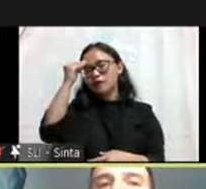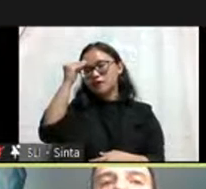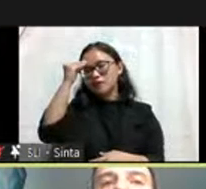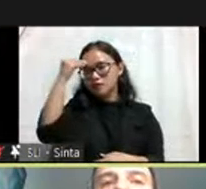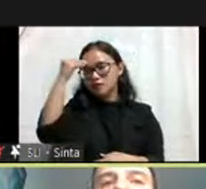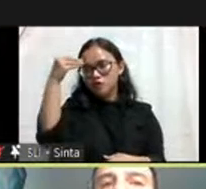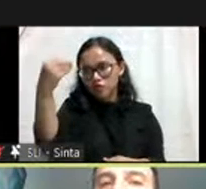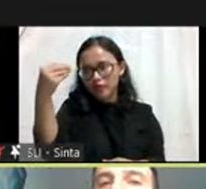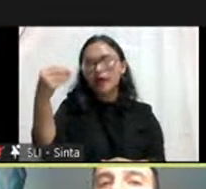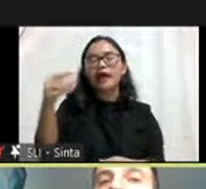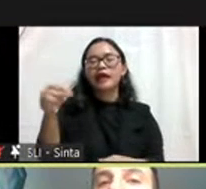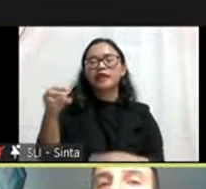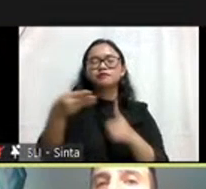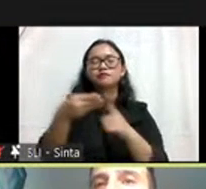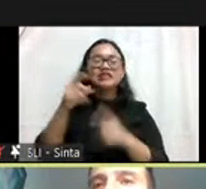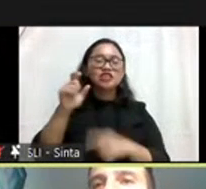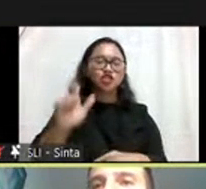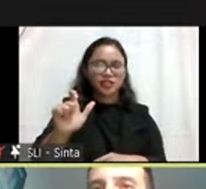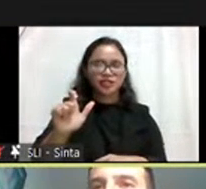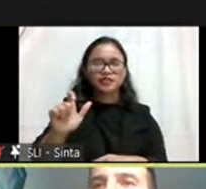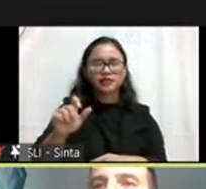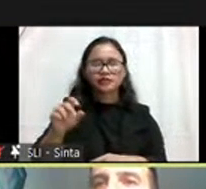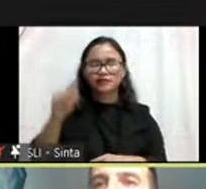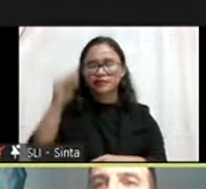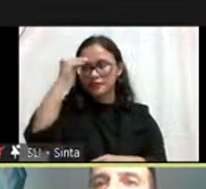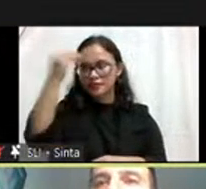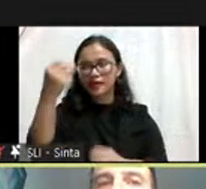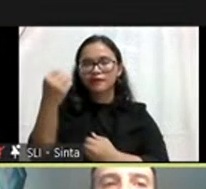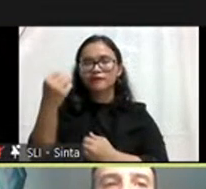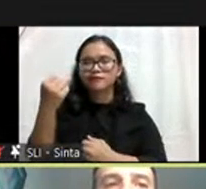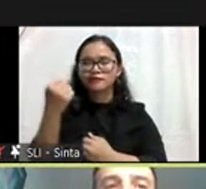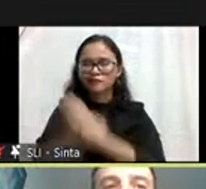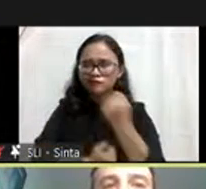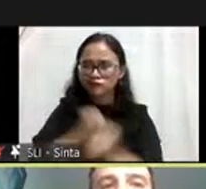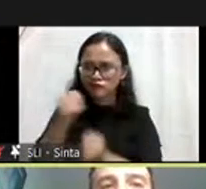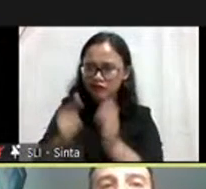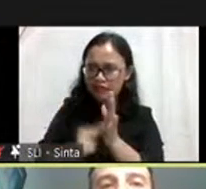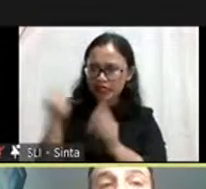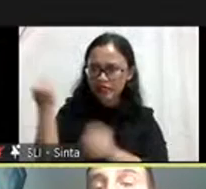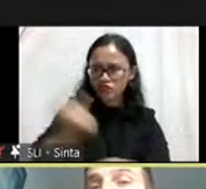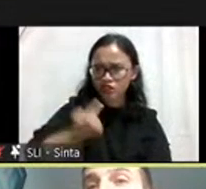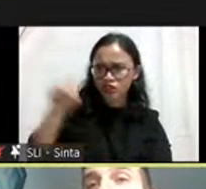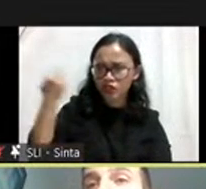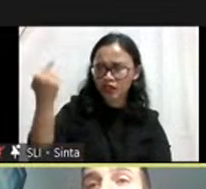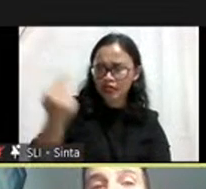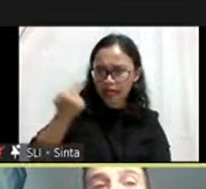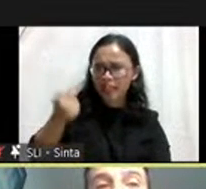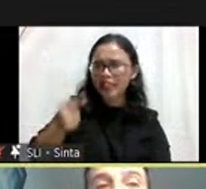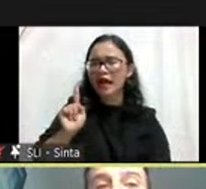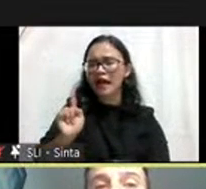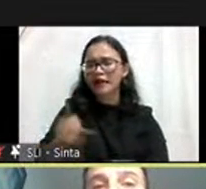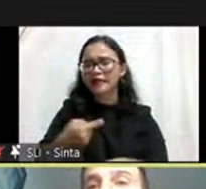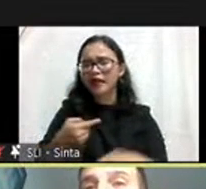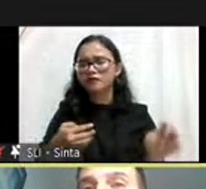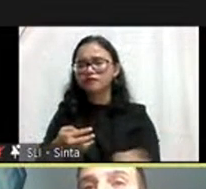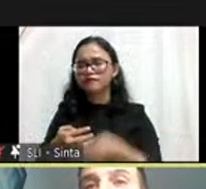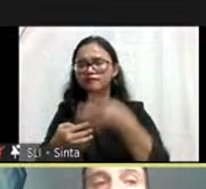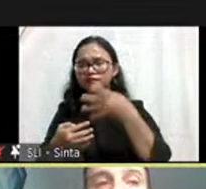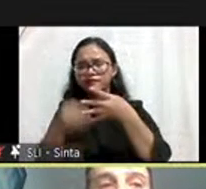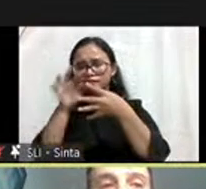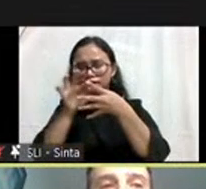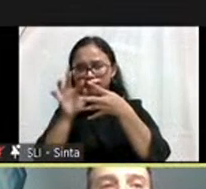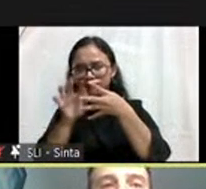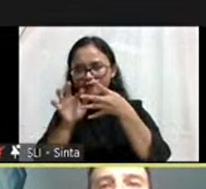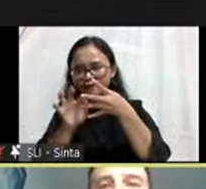itu terutama para pembela HAM menjadi empat e area penting untuk intervensi dan